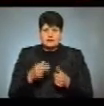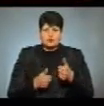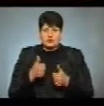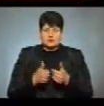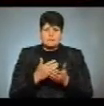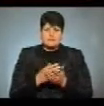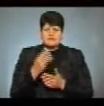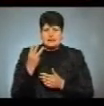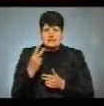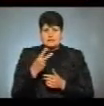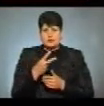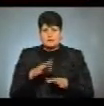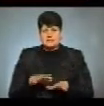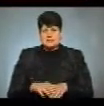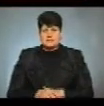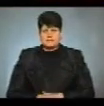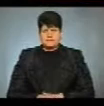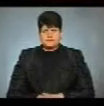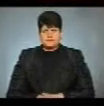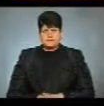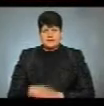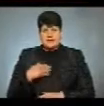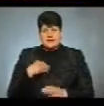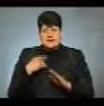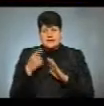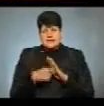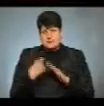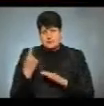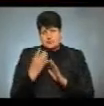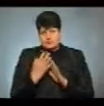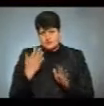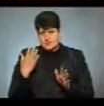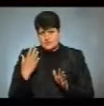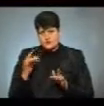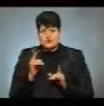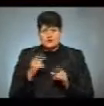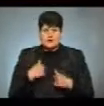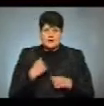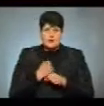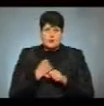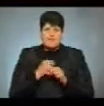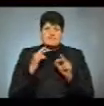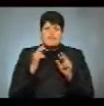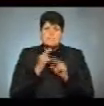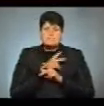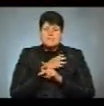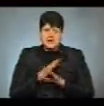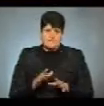третє та друге місця. Я дізнався, в першу чергу, що я робив неправильно,